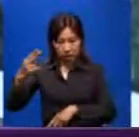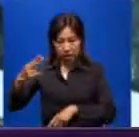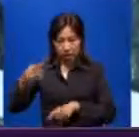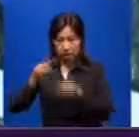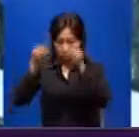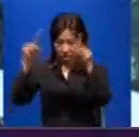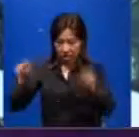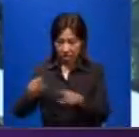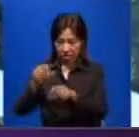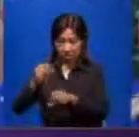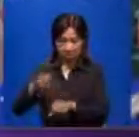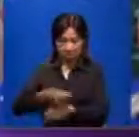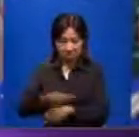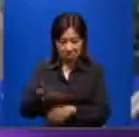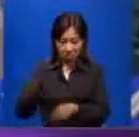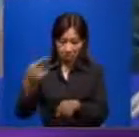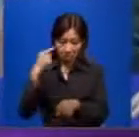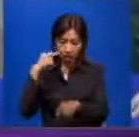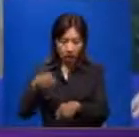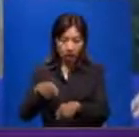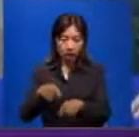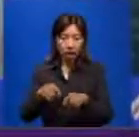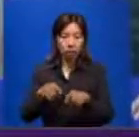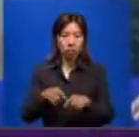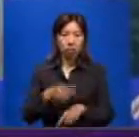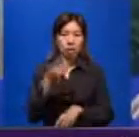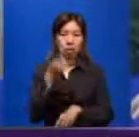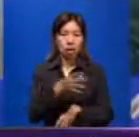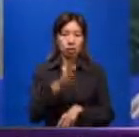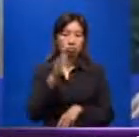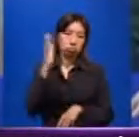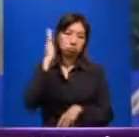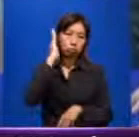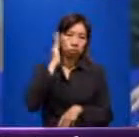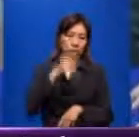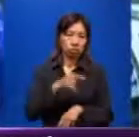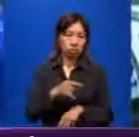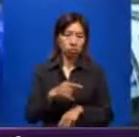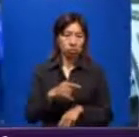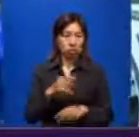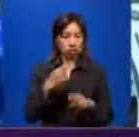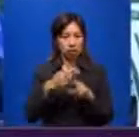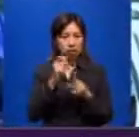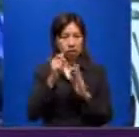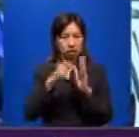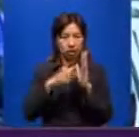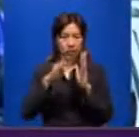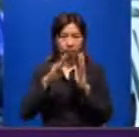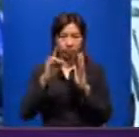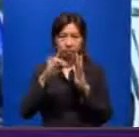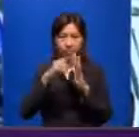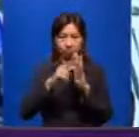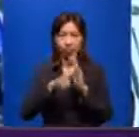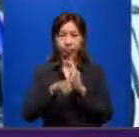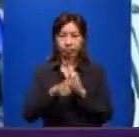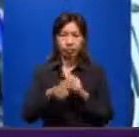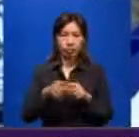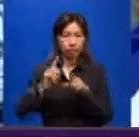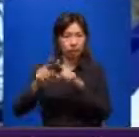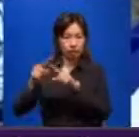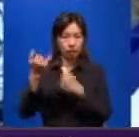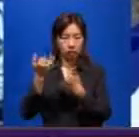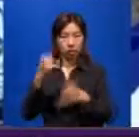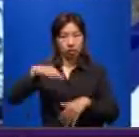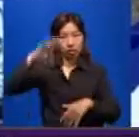การก่อเหตุร้ายดังกล่าวเป็นการตอบโต้นายอับดุลฮากิมซึ่งขณะนี้เจ้าหน้าที่อยู่ในระหว่างการสอบสวนและรวบรวม